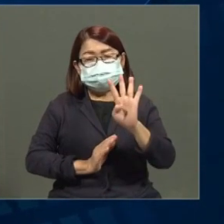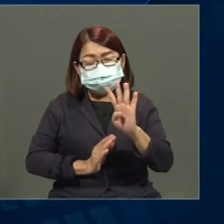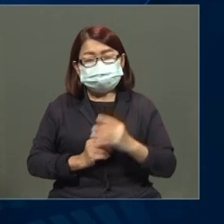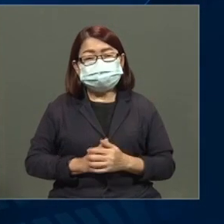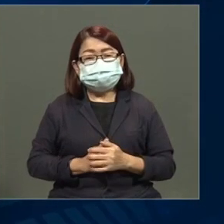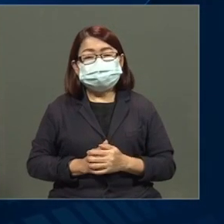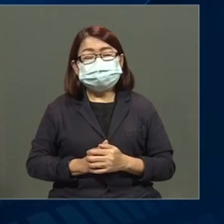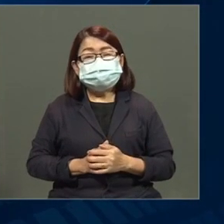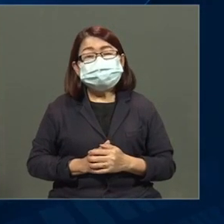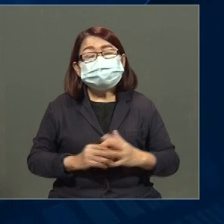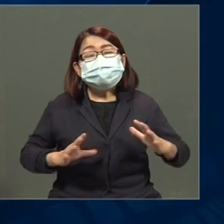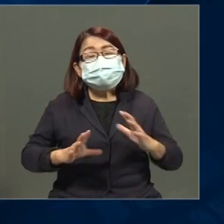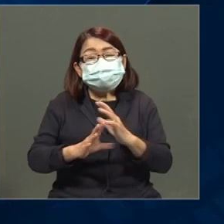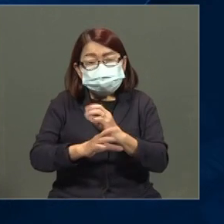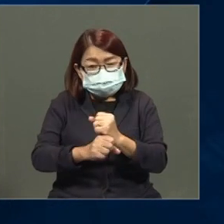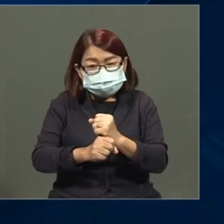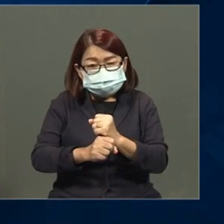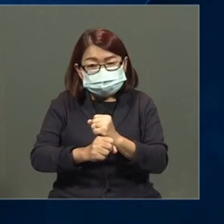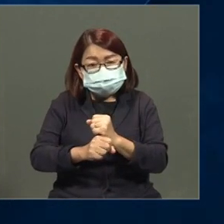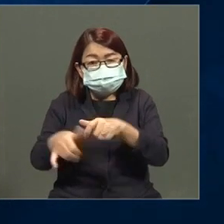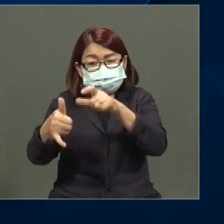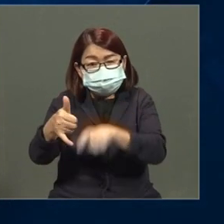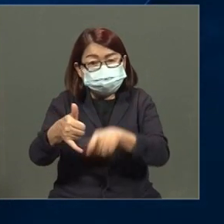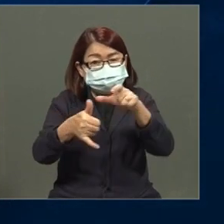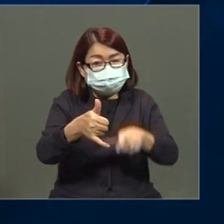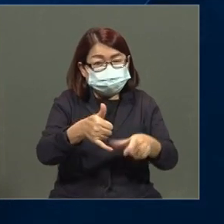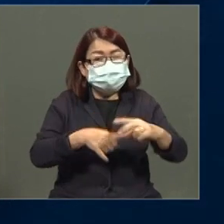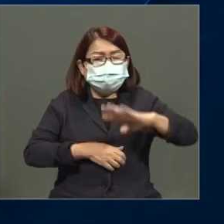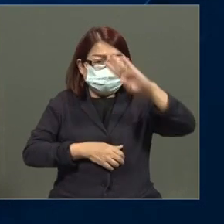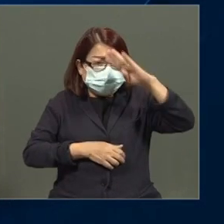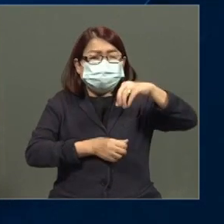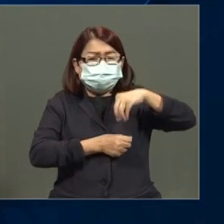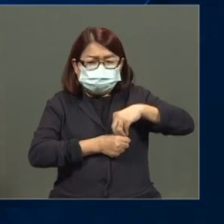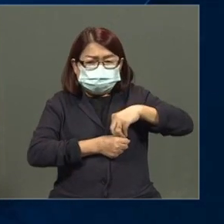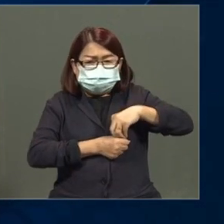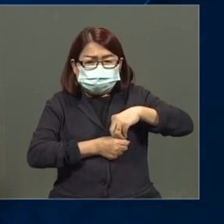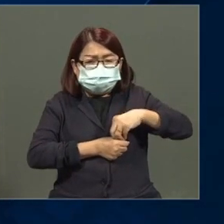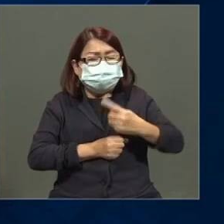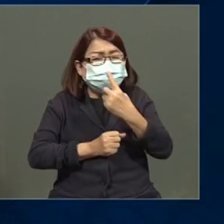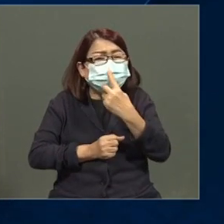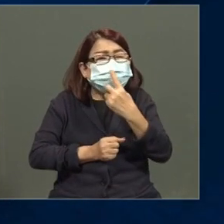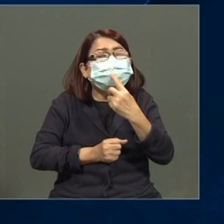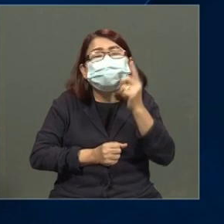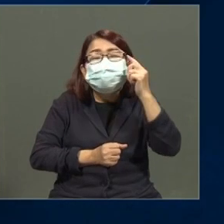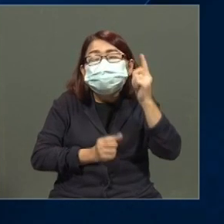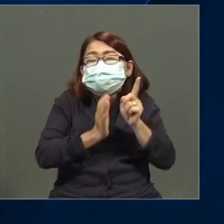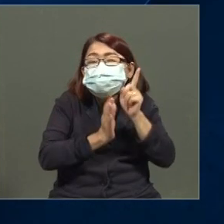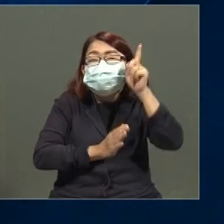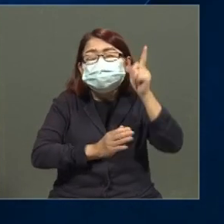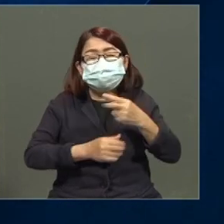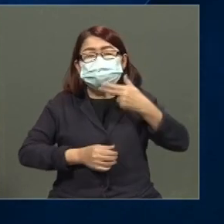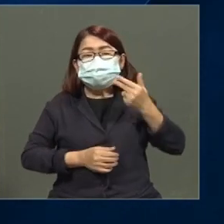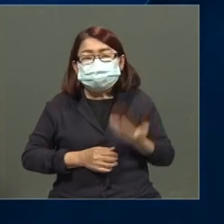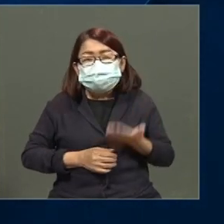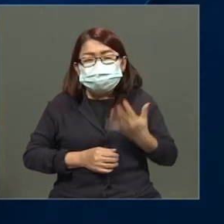โดยรวมสรุปเนี่ยนะคะบางท่านมีโรคประจำตัวก็คือความดันโลหิตสูงเบาหวานโ